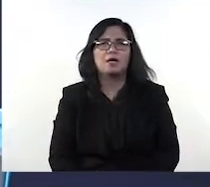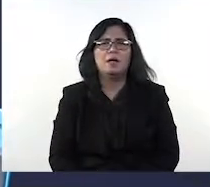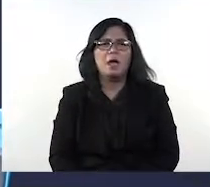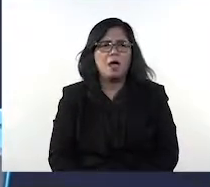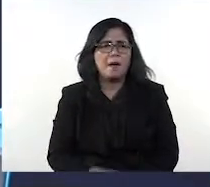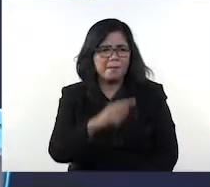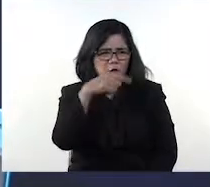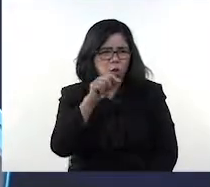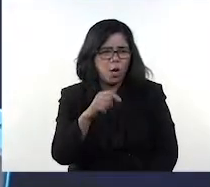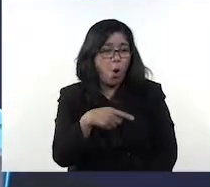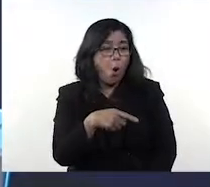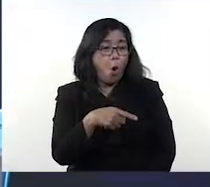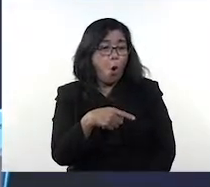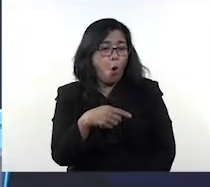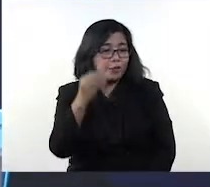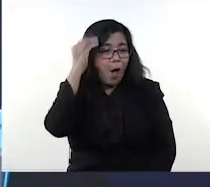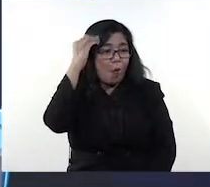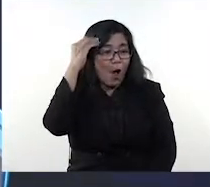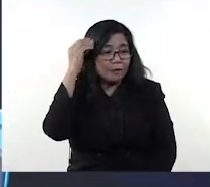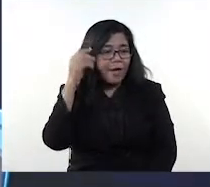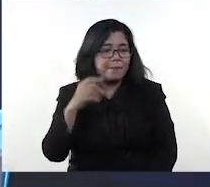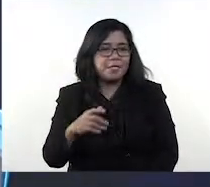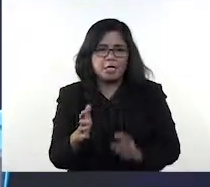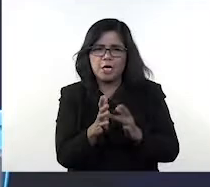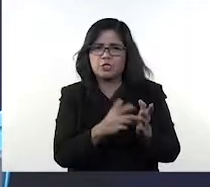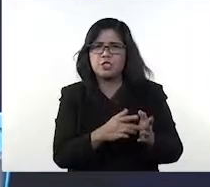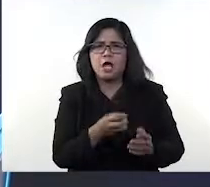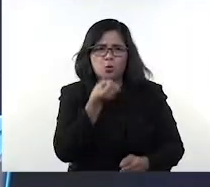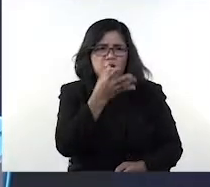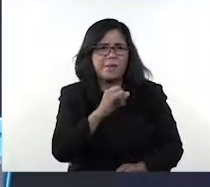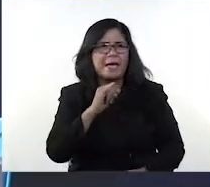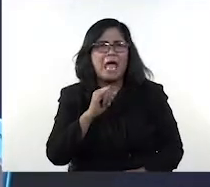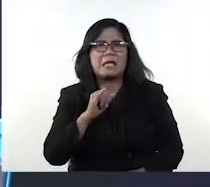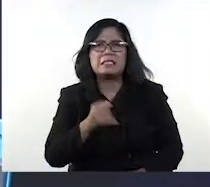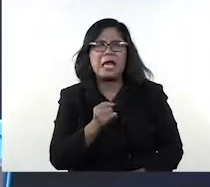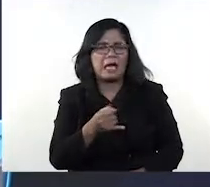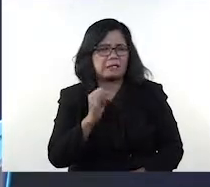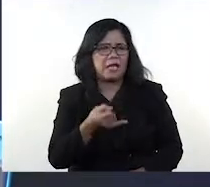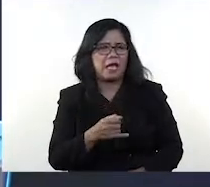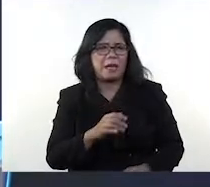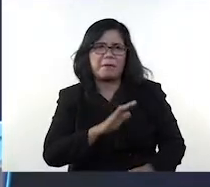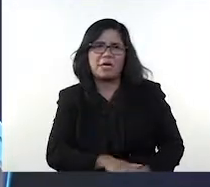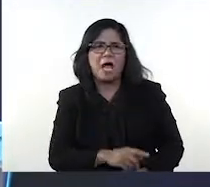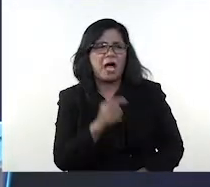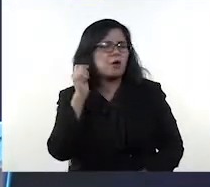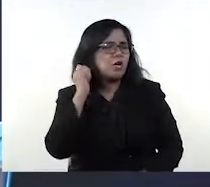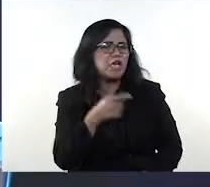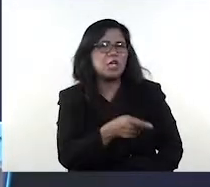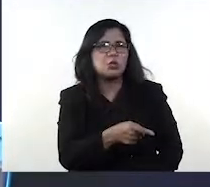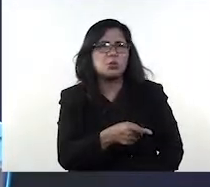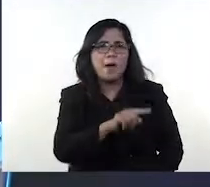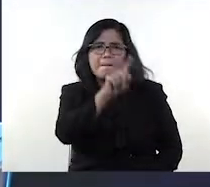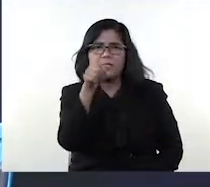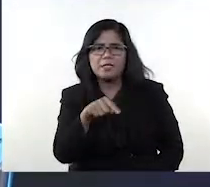wanita itu benar-benar tertangkap basah berbuat zina Yesus tidak mengucapkan yang jelek-jelek ya menghina yang merendahkan meskipun itu benar